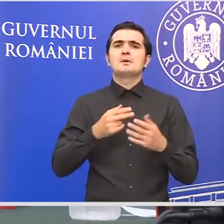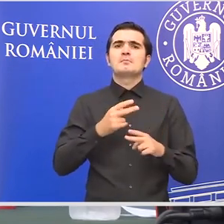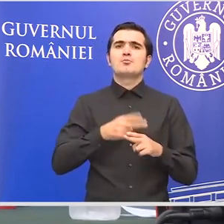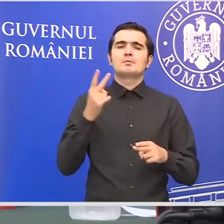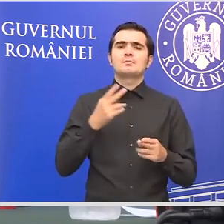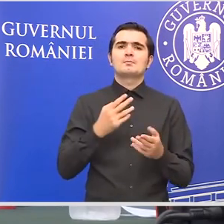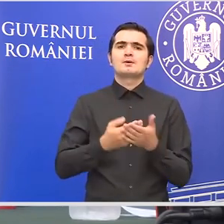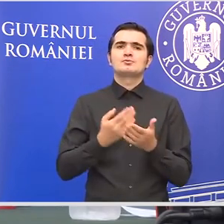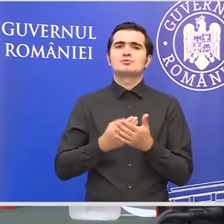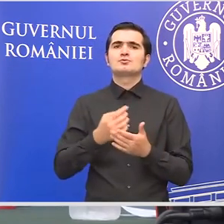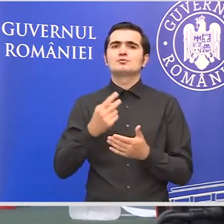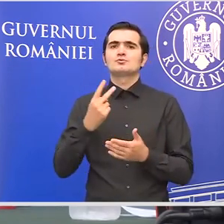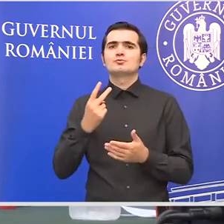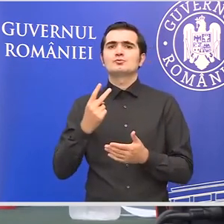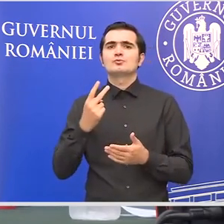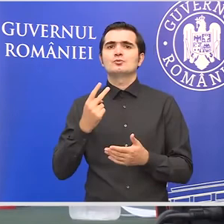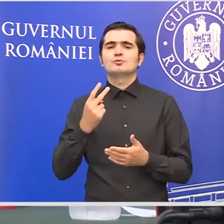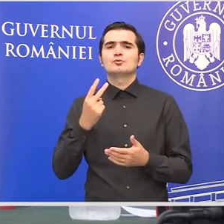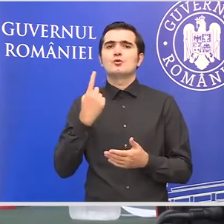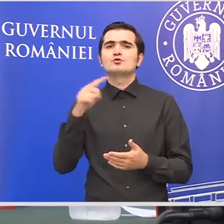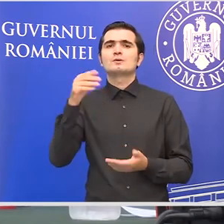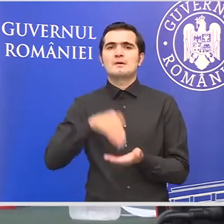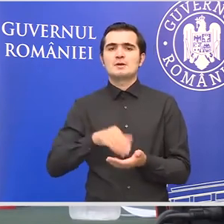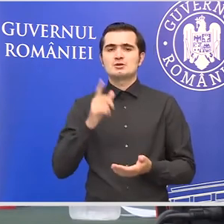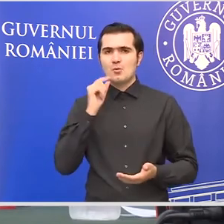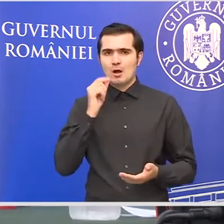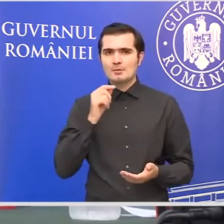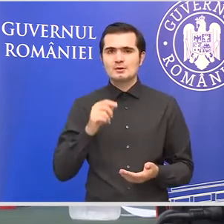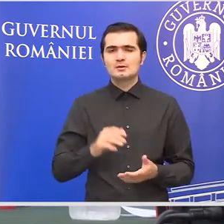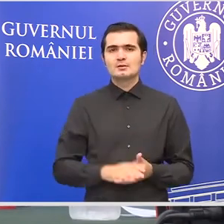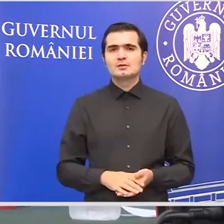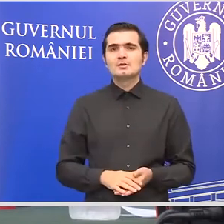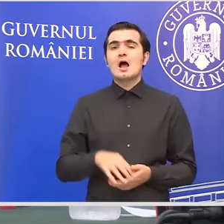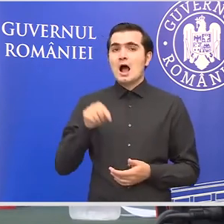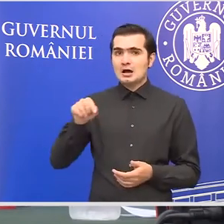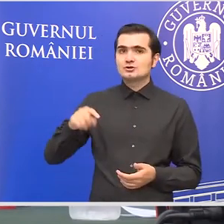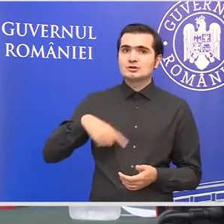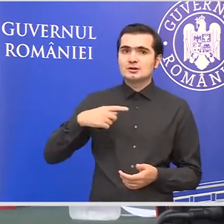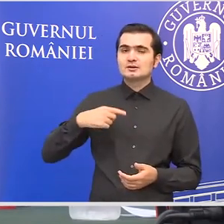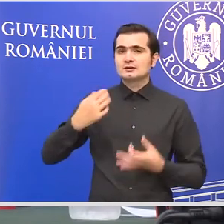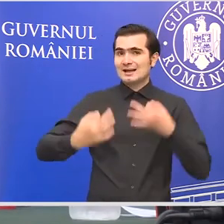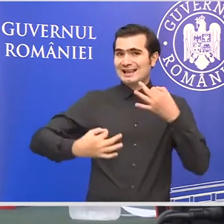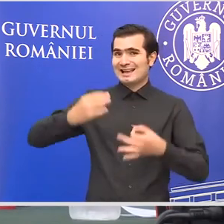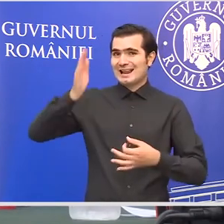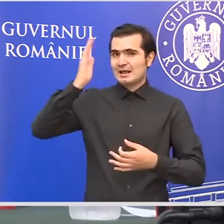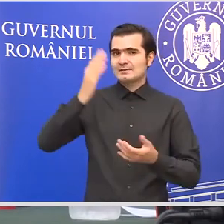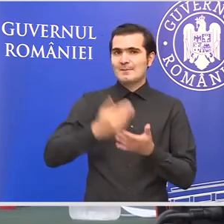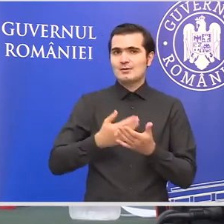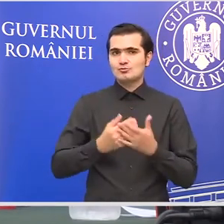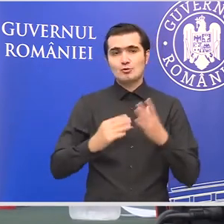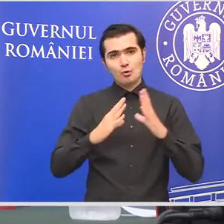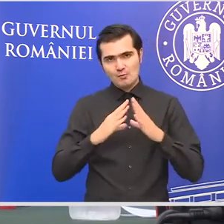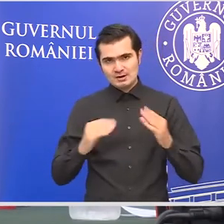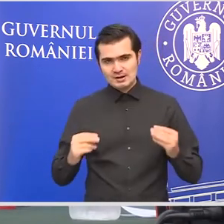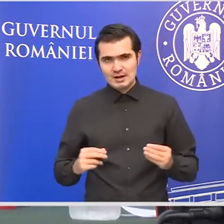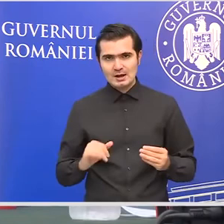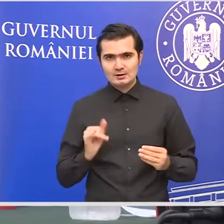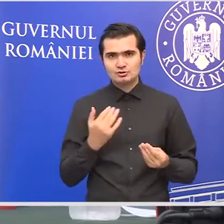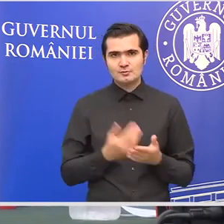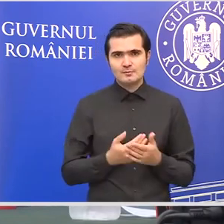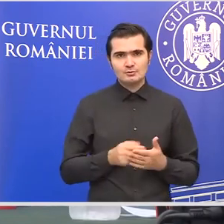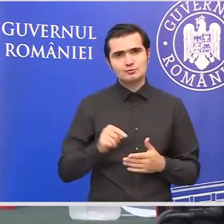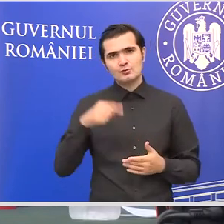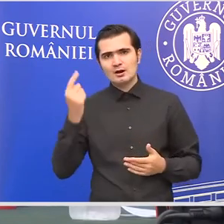două săptămâni la 100.000 de locuitori. Deci cam acestea sunt predicțiile pentru, inclusiv pentru România și pentru